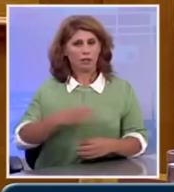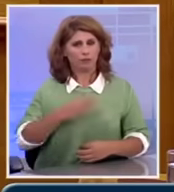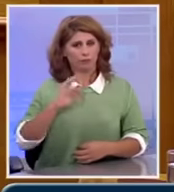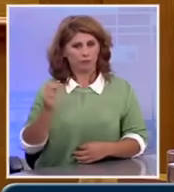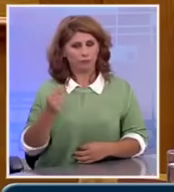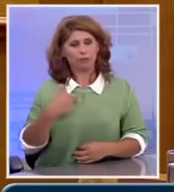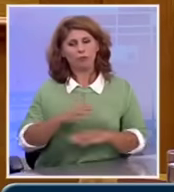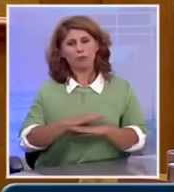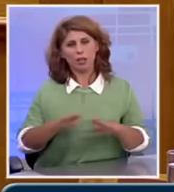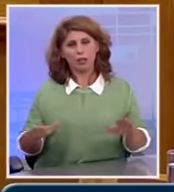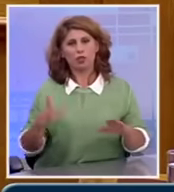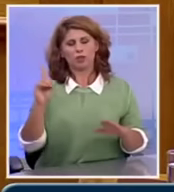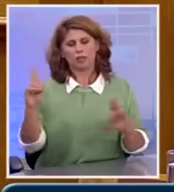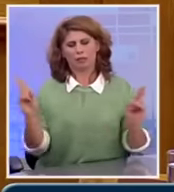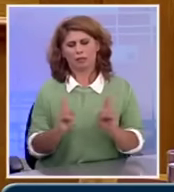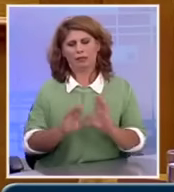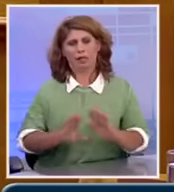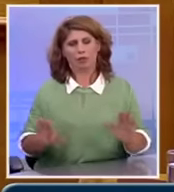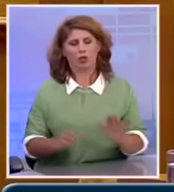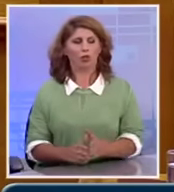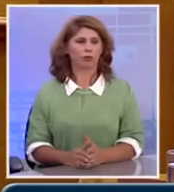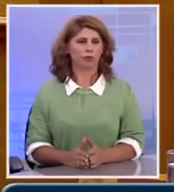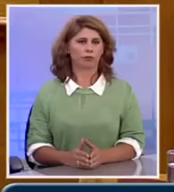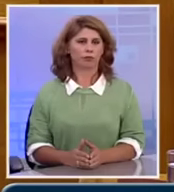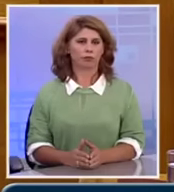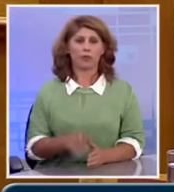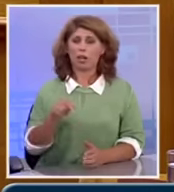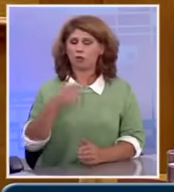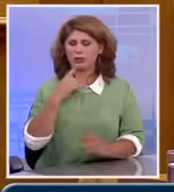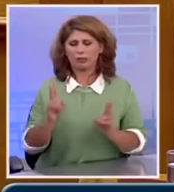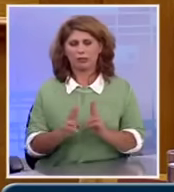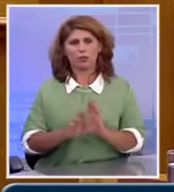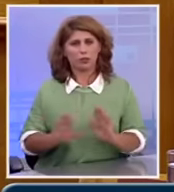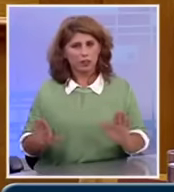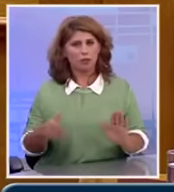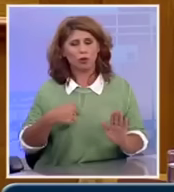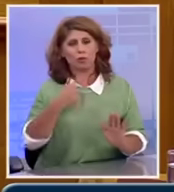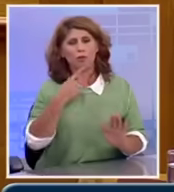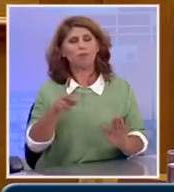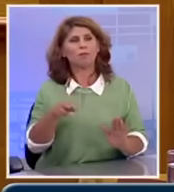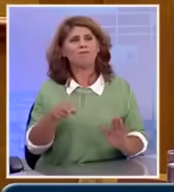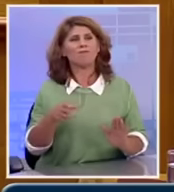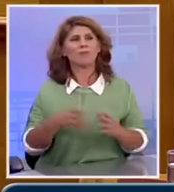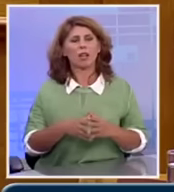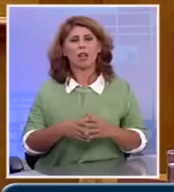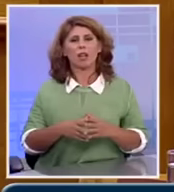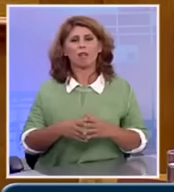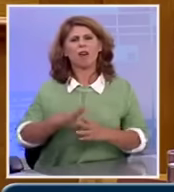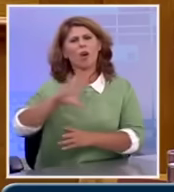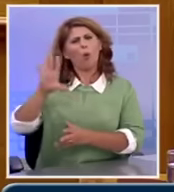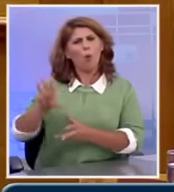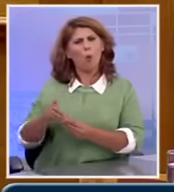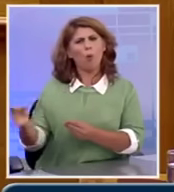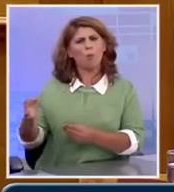θέλω να κλείσω με ένα σχόλιο και αυτό το σχόλιο έχει να κάνει με τά όσα είπε ο κύριος μητσοτάκης περί